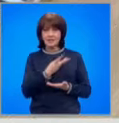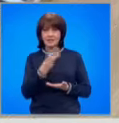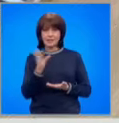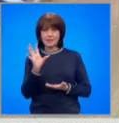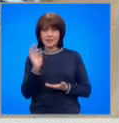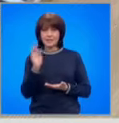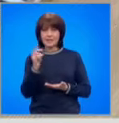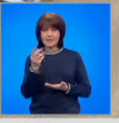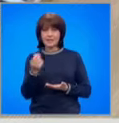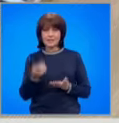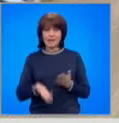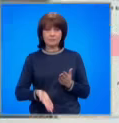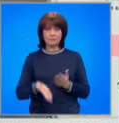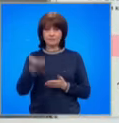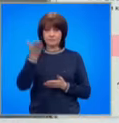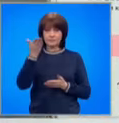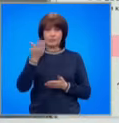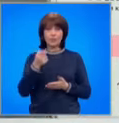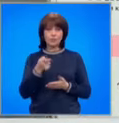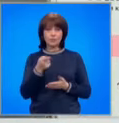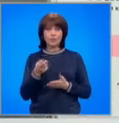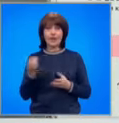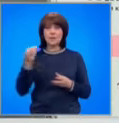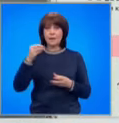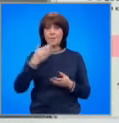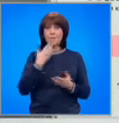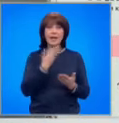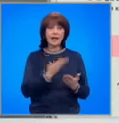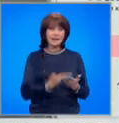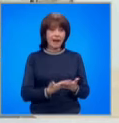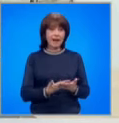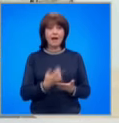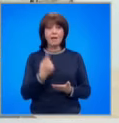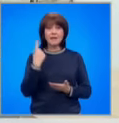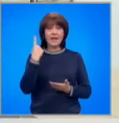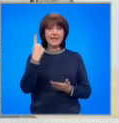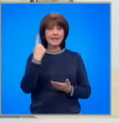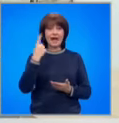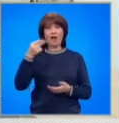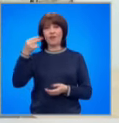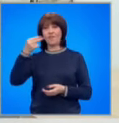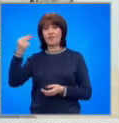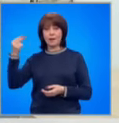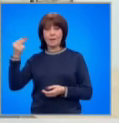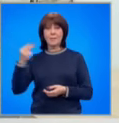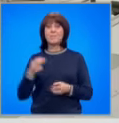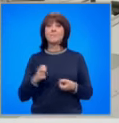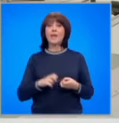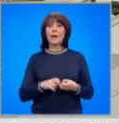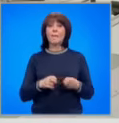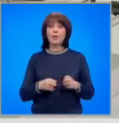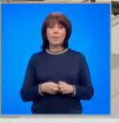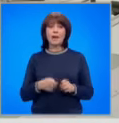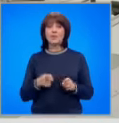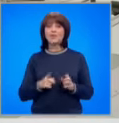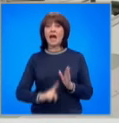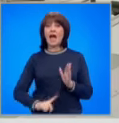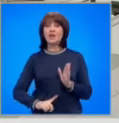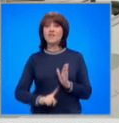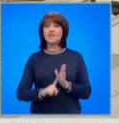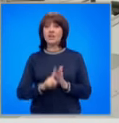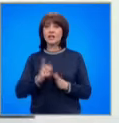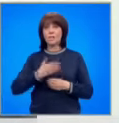350%. Цената, която се предлага от един единствен участник. Консуматив, без който лечебното заведение няма как да работи. Проблема е, че тази инфлация продължава